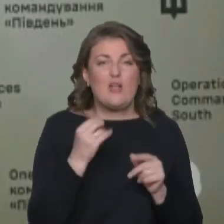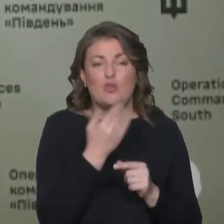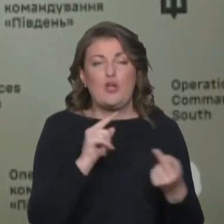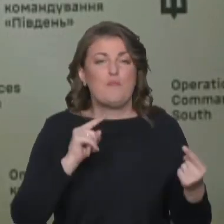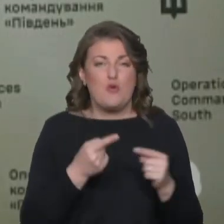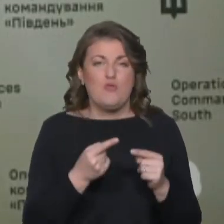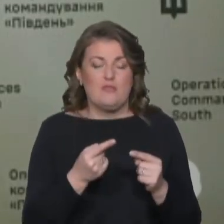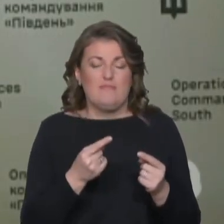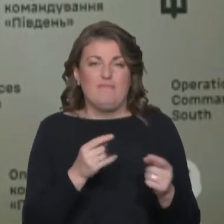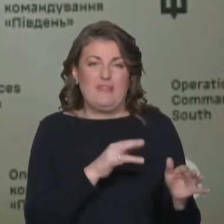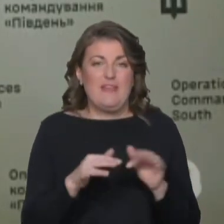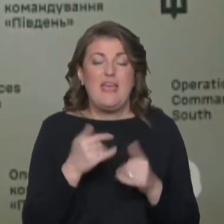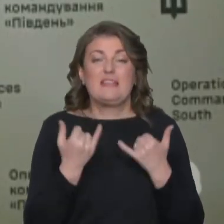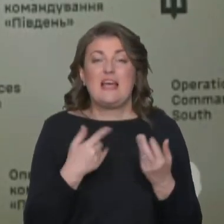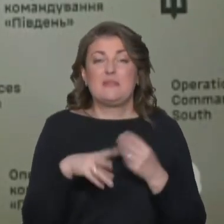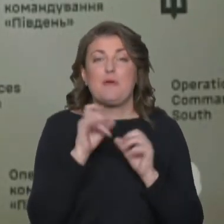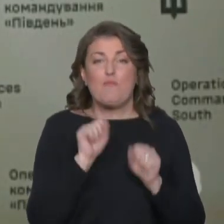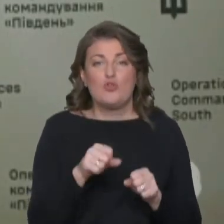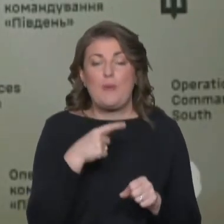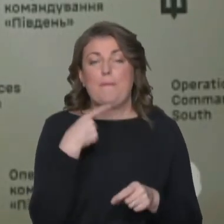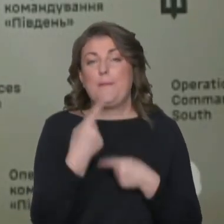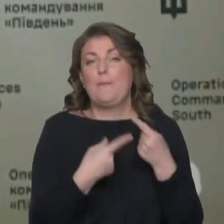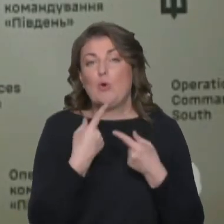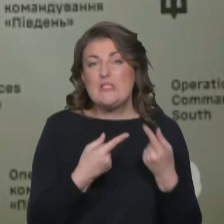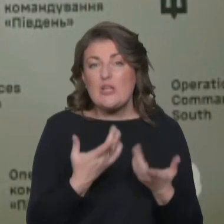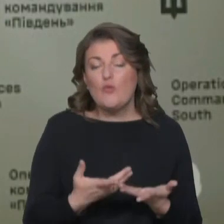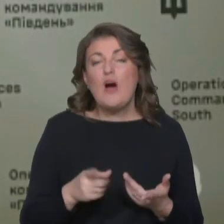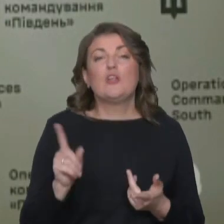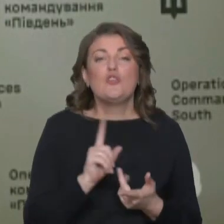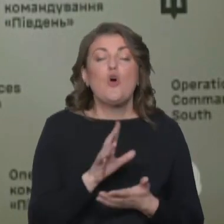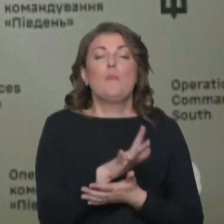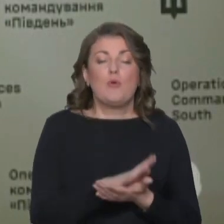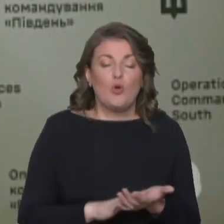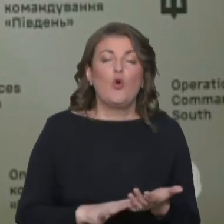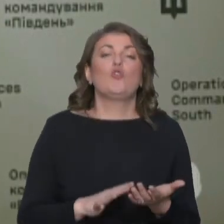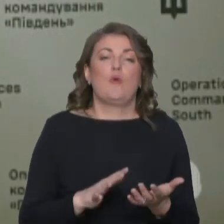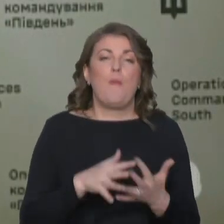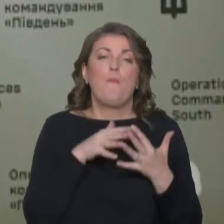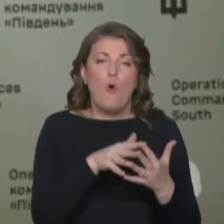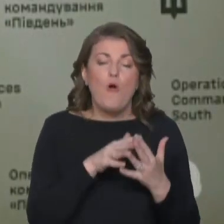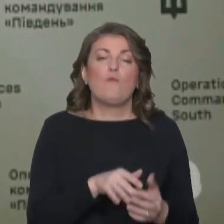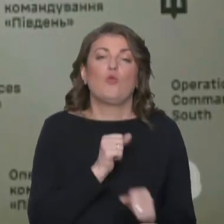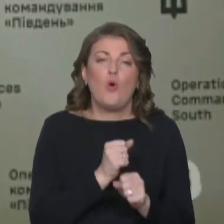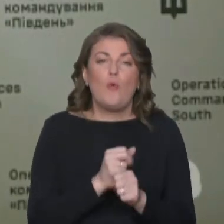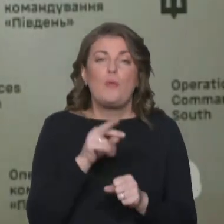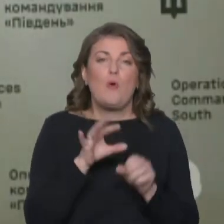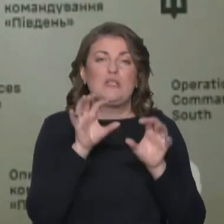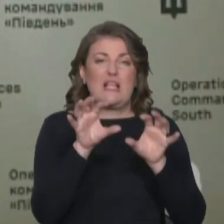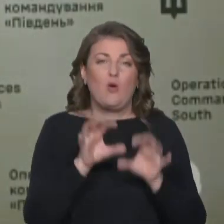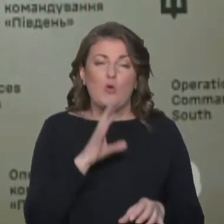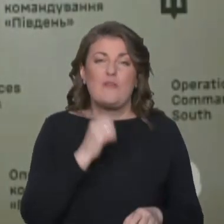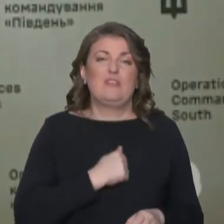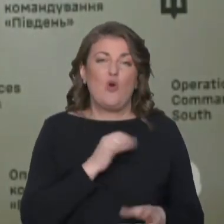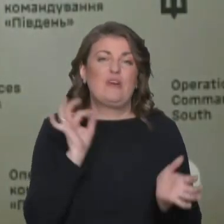протидії. Зараз ми можемо констатувати, що продовжуємо бойову роботу по законних військових